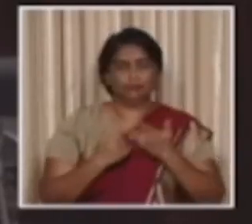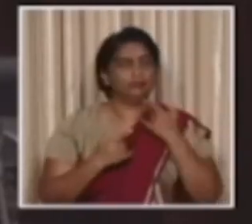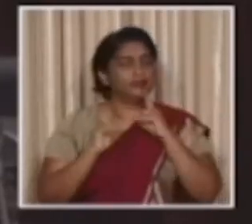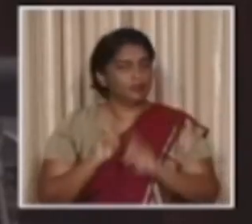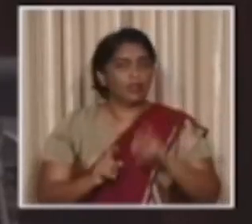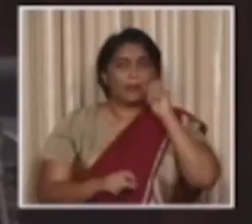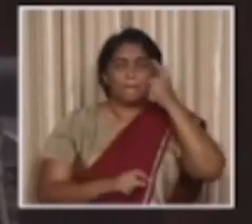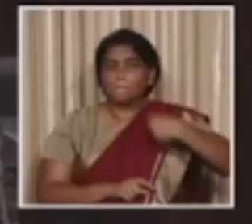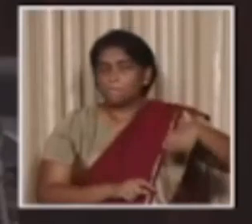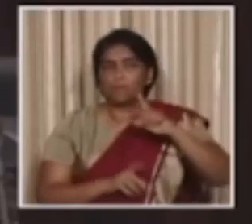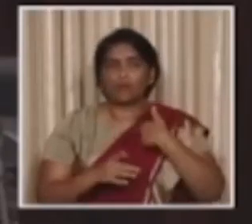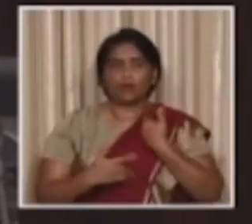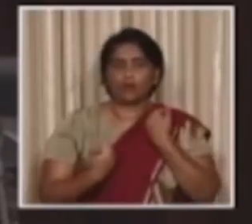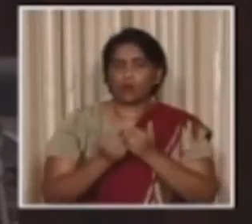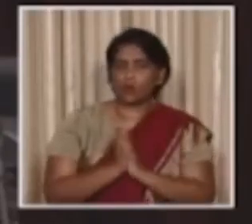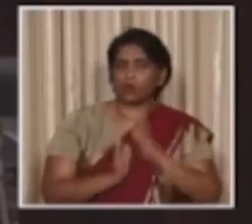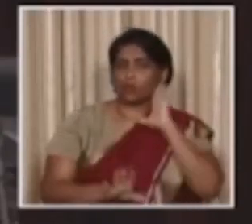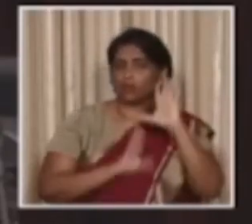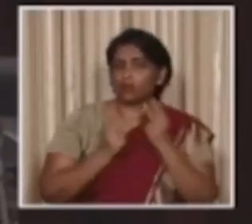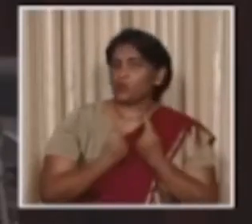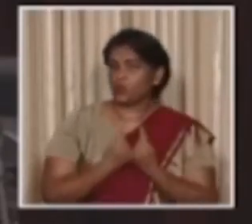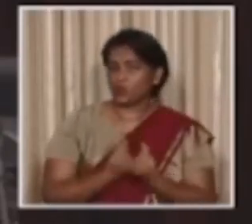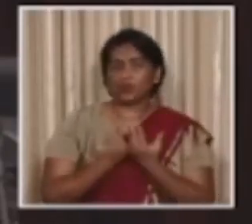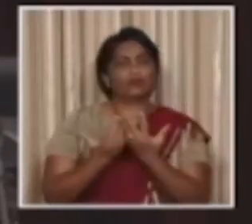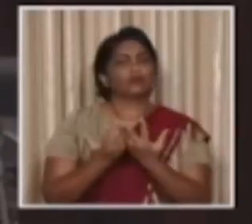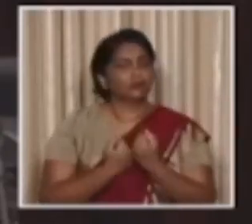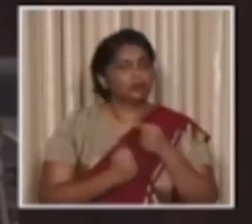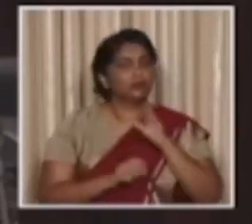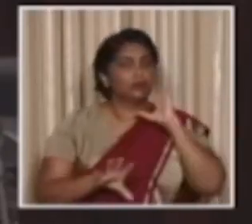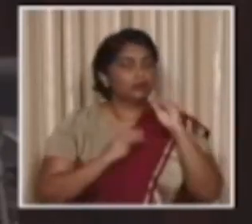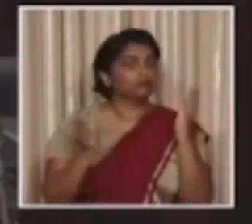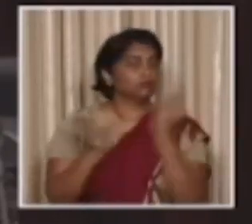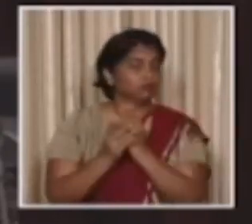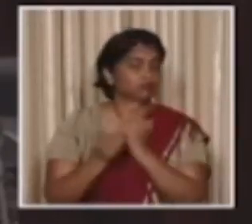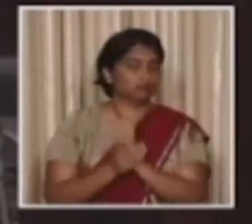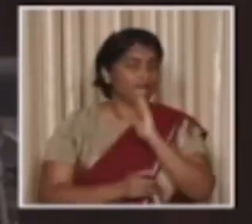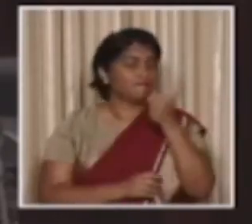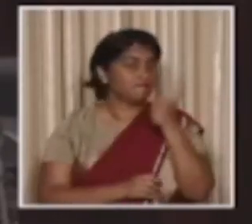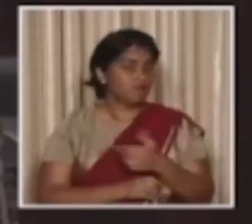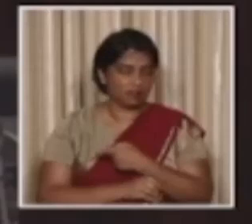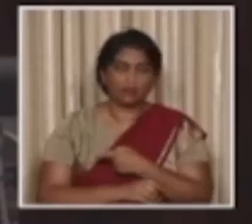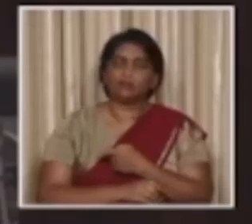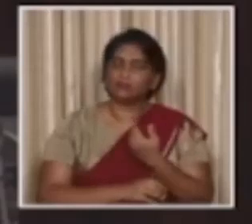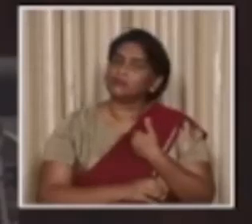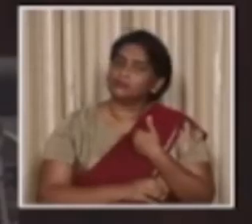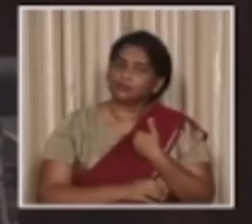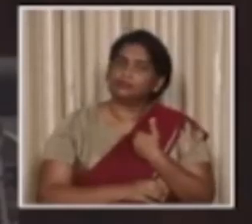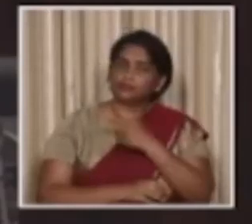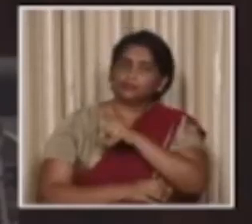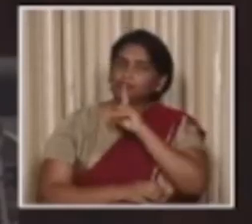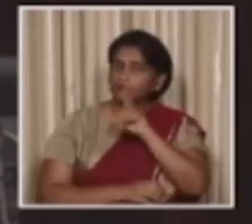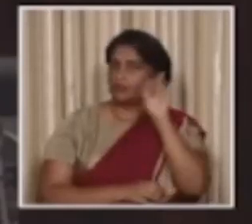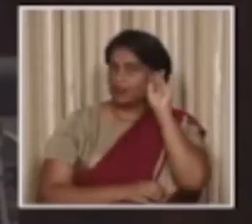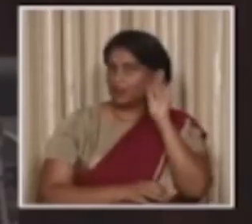ඒතකොට ජනතාවට තමන්ගේ තොරතුරු කඩිනමින් ලබා ගැනීමට මේ දත්ත පද්ධති ඉතාමත්ම වැදගත්. ඉතින් මම ඔබතුමාගෙන්